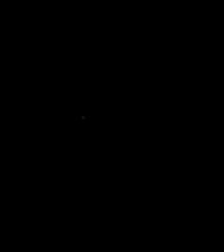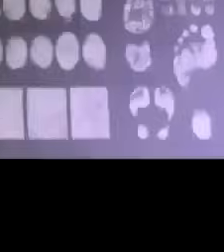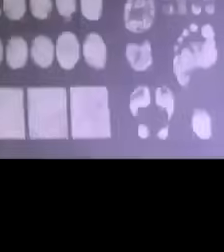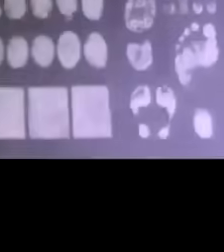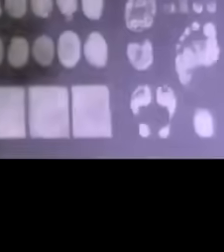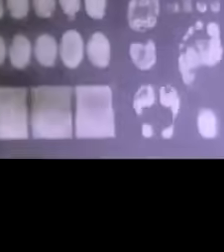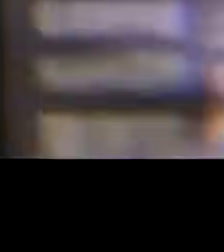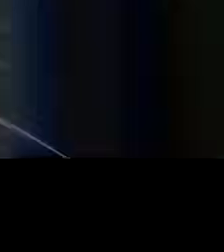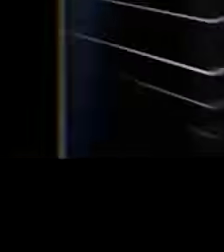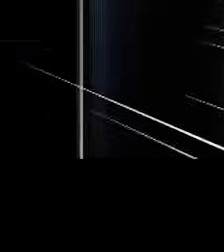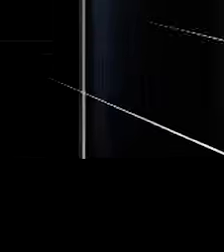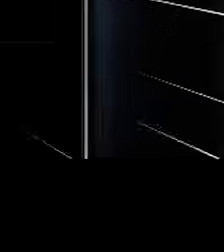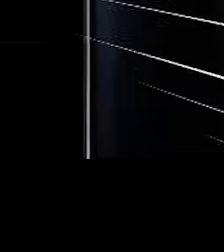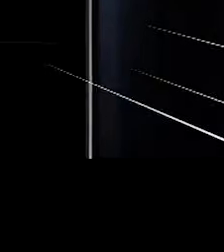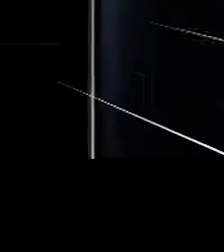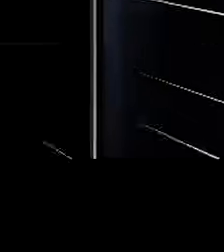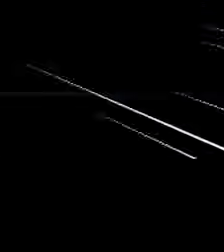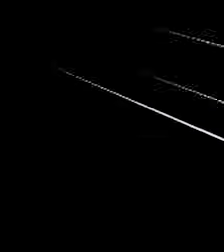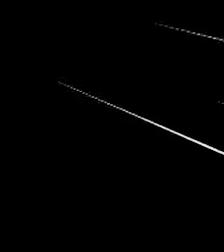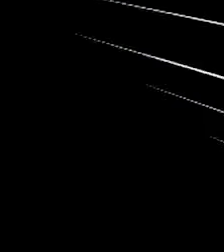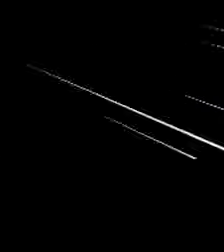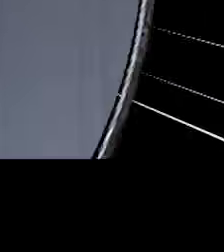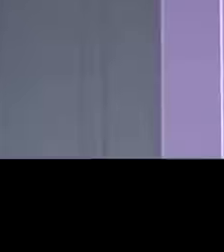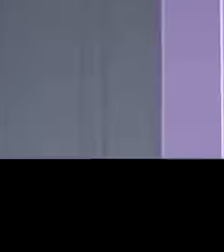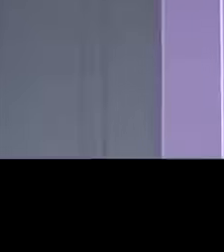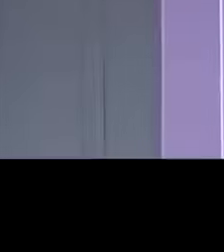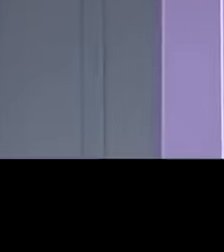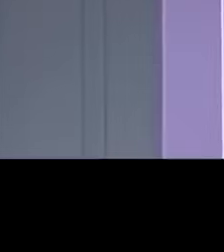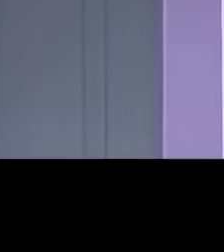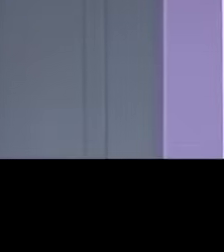고민 제가 공짜로 중개해 드립니다.